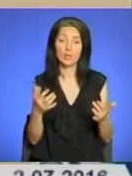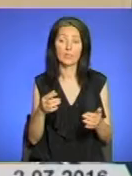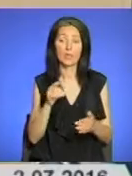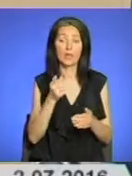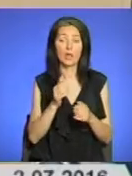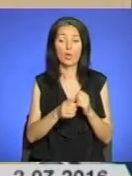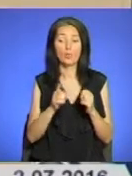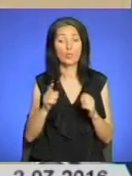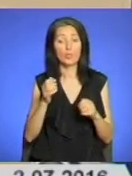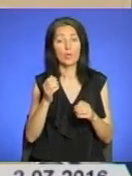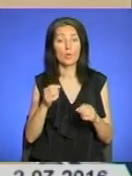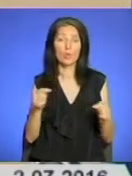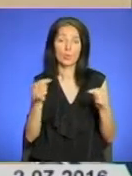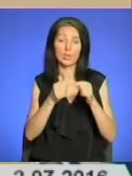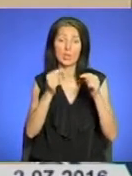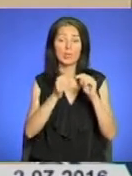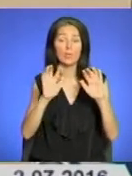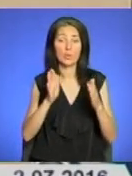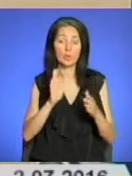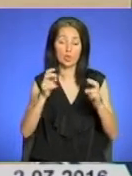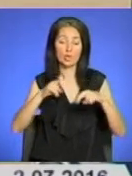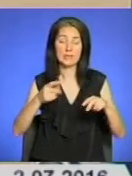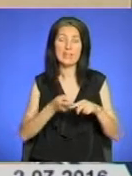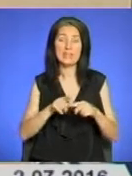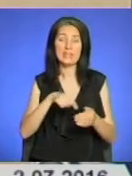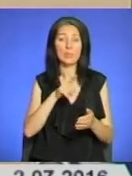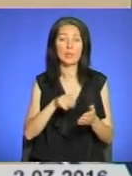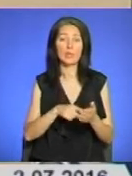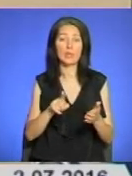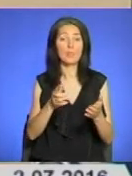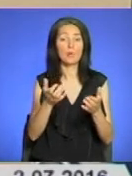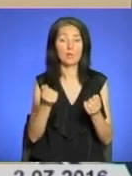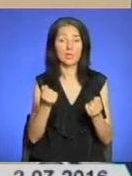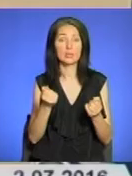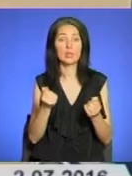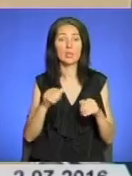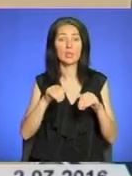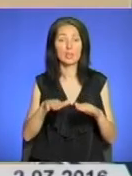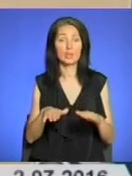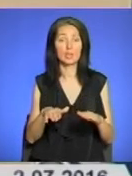кожному конкретному випадку будуть розглядатися ці питання і прийматися рішення.